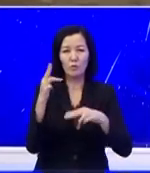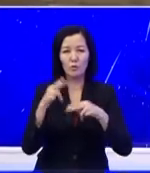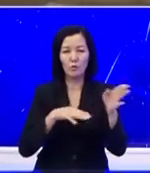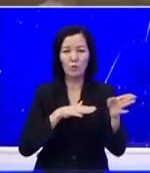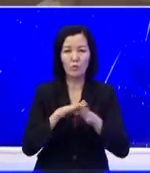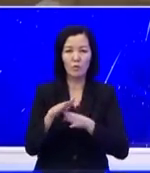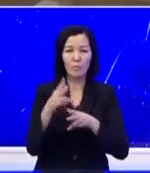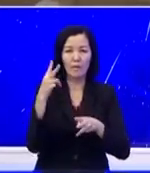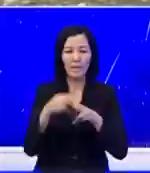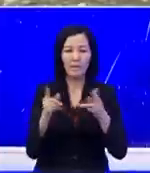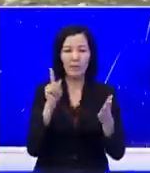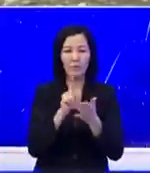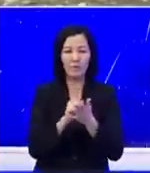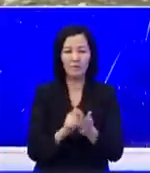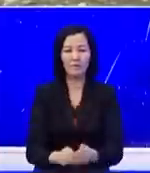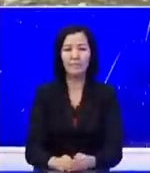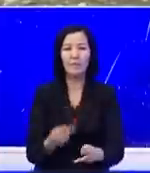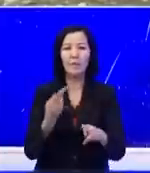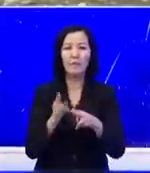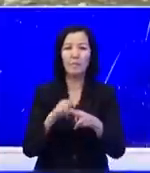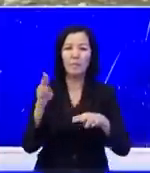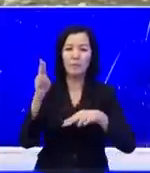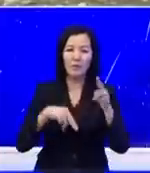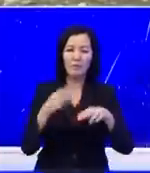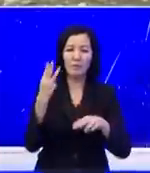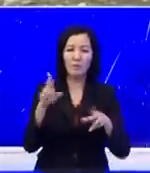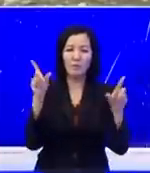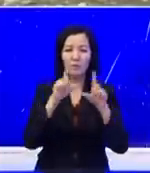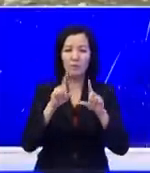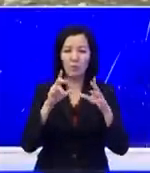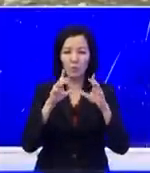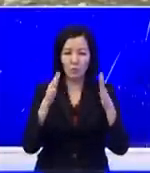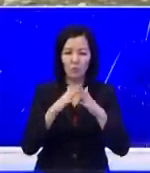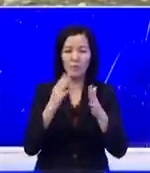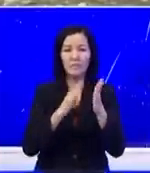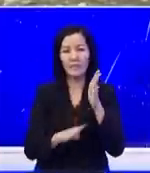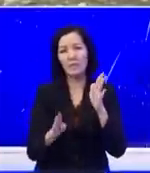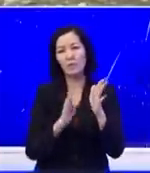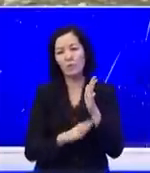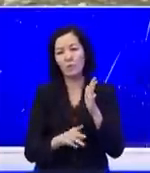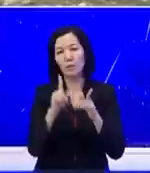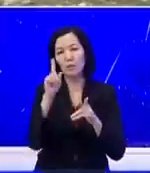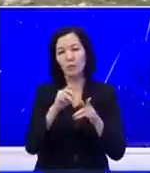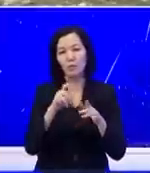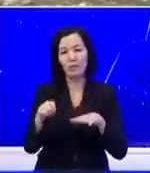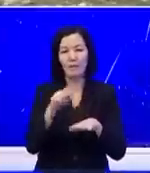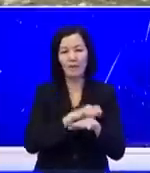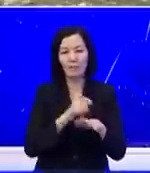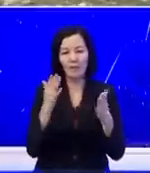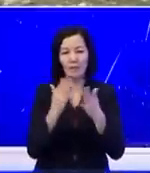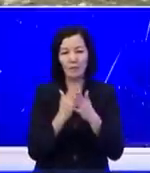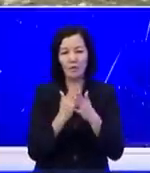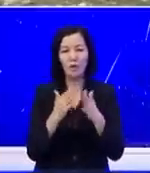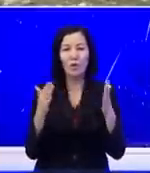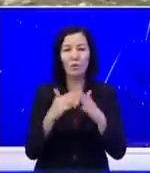толықтай аяқталуы тиіс. Бұл салынып жатқан 33 тұрғын үй 80, 90 және 100 шаршы метрден тұрады. Яғни